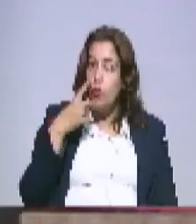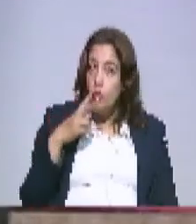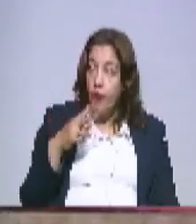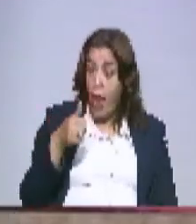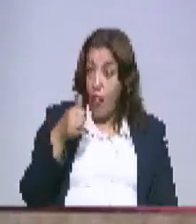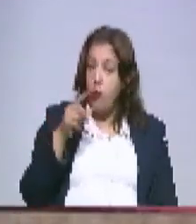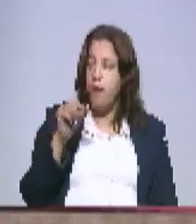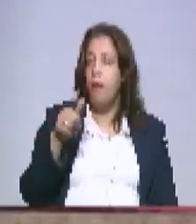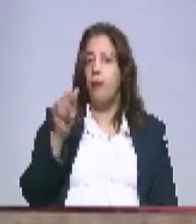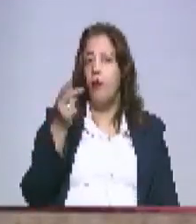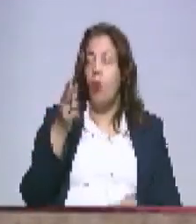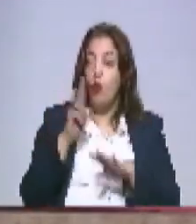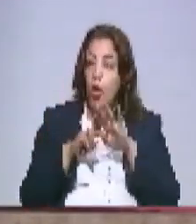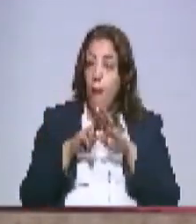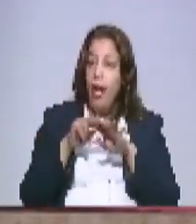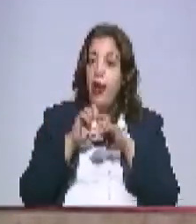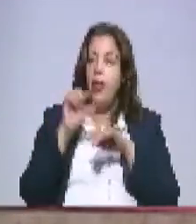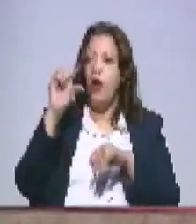زيتون،